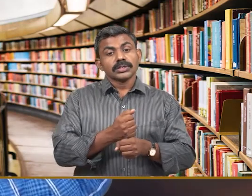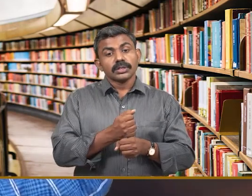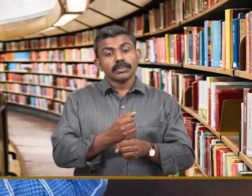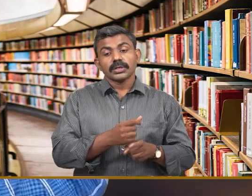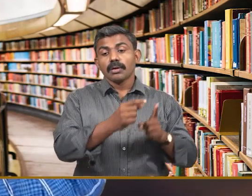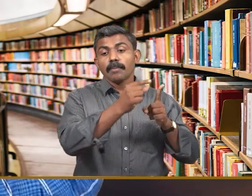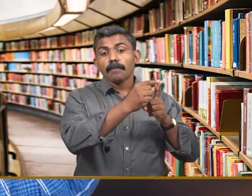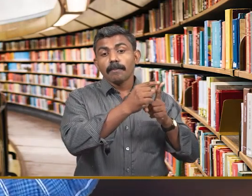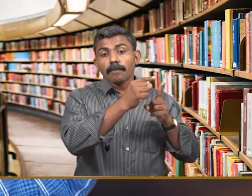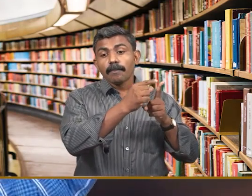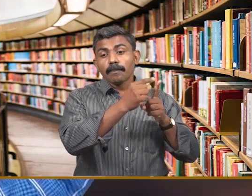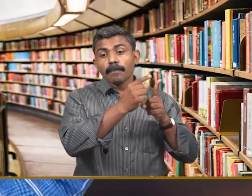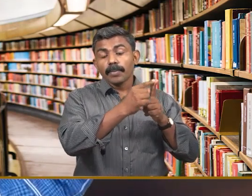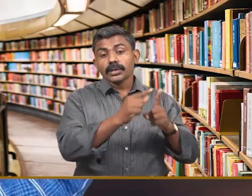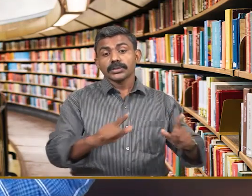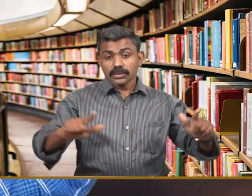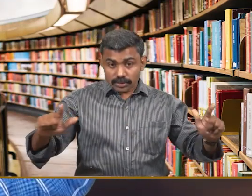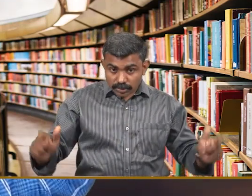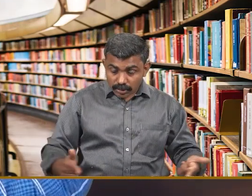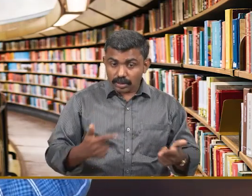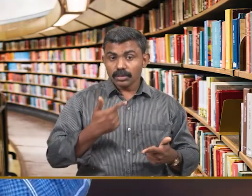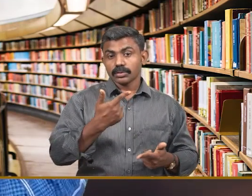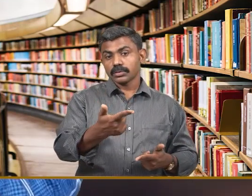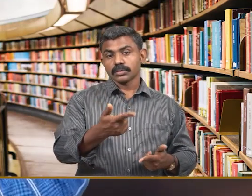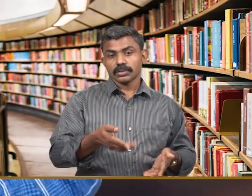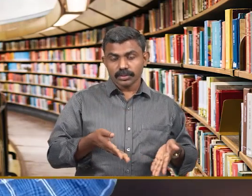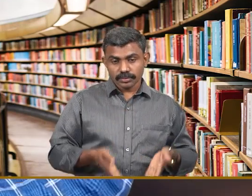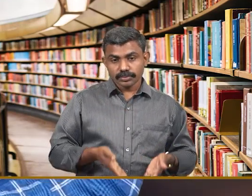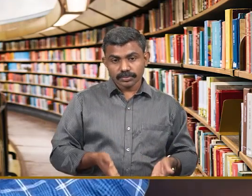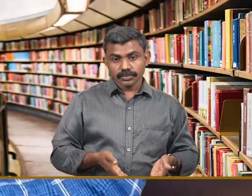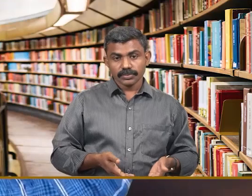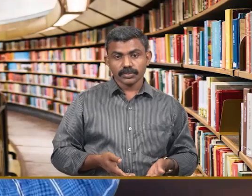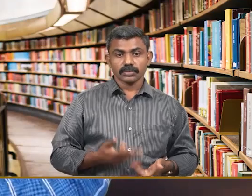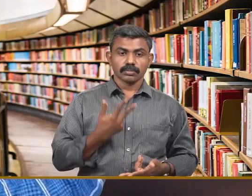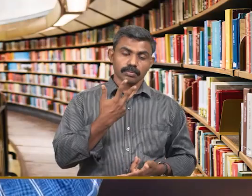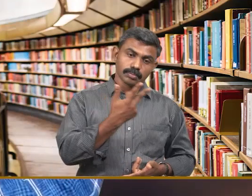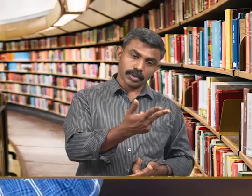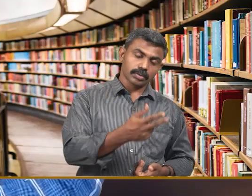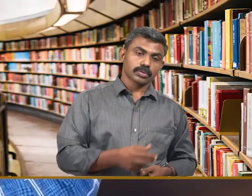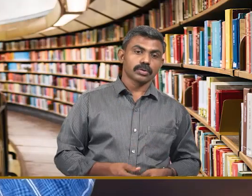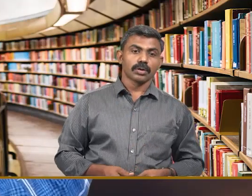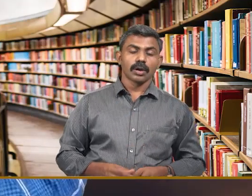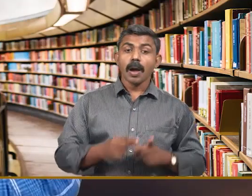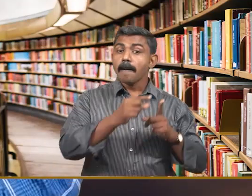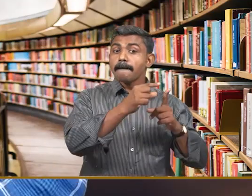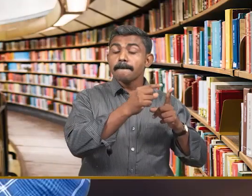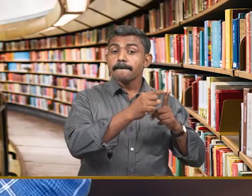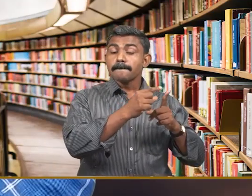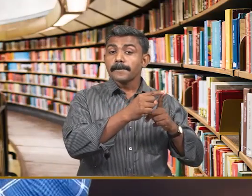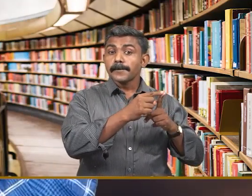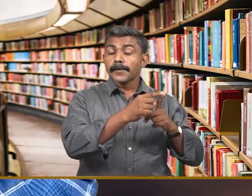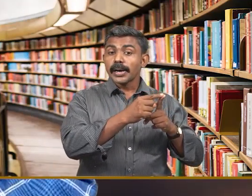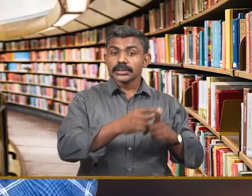பாசிசமானது அதாவது உருவாகிறதுக்கு மிக முக்கிய காரணமாக இருக்குது. ஸோ இந்த இதை நம்ம பாசிசங்கிறது ஒரு கொள்கை, மாணவர்களே தெளிவாக